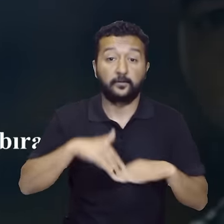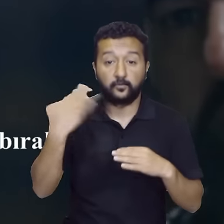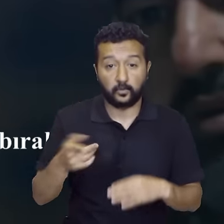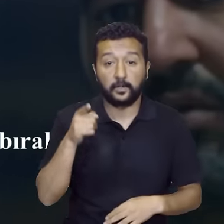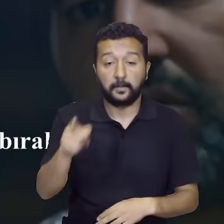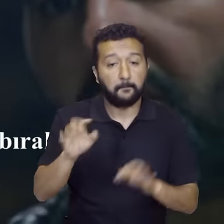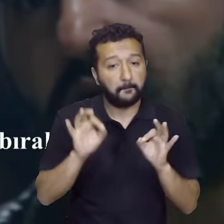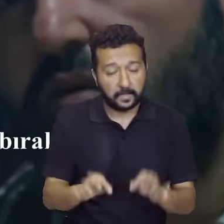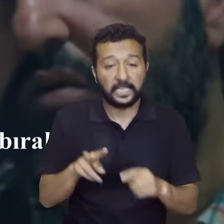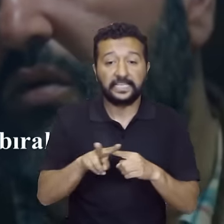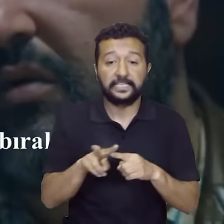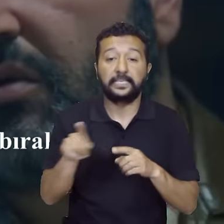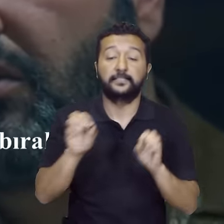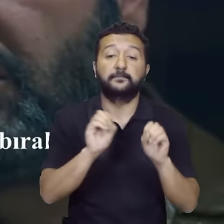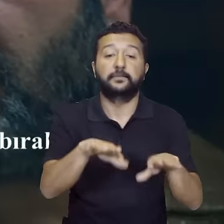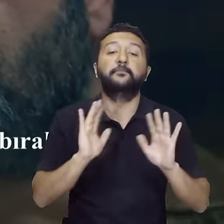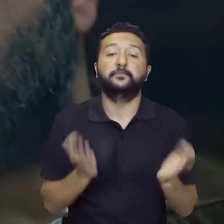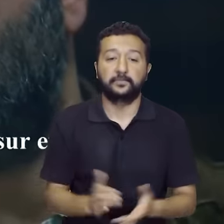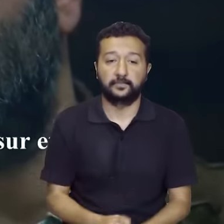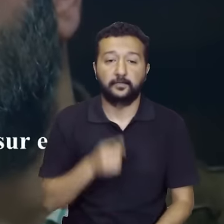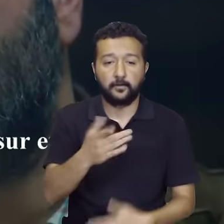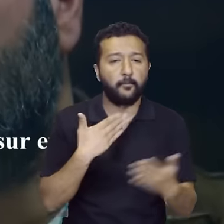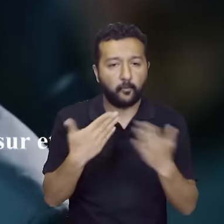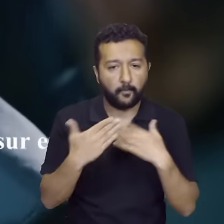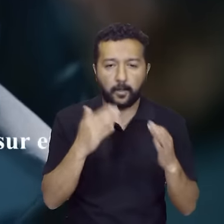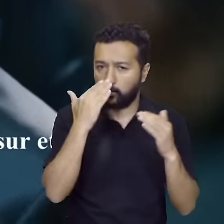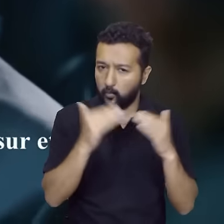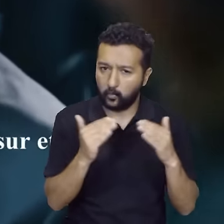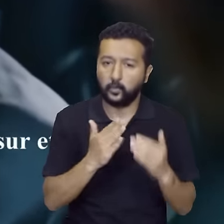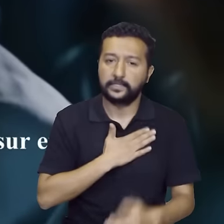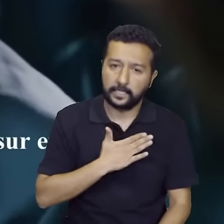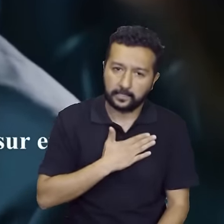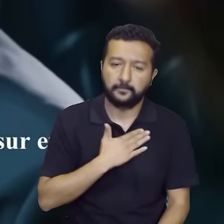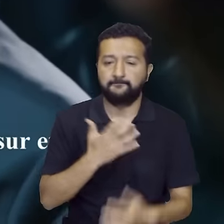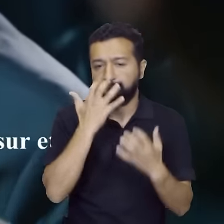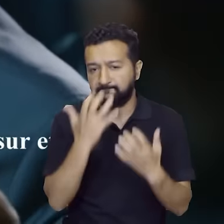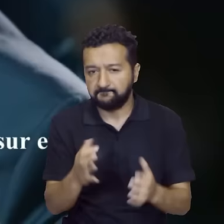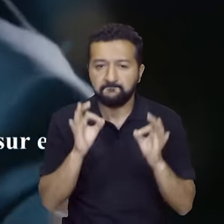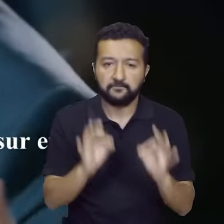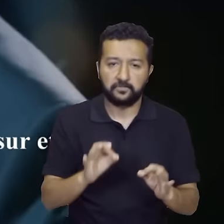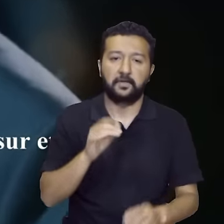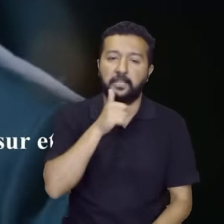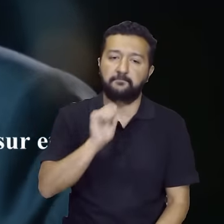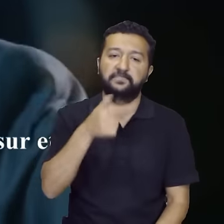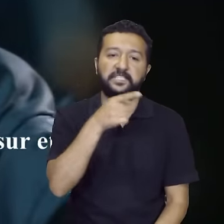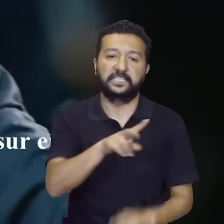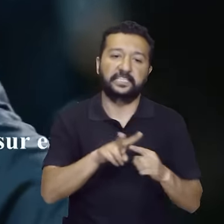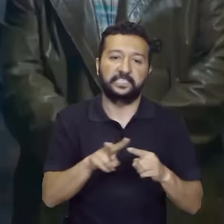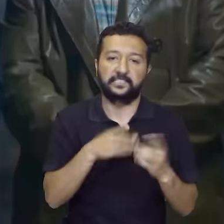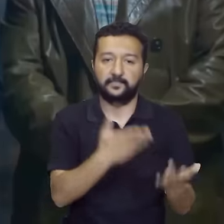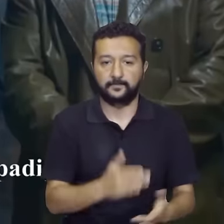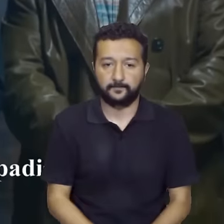bittikten sonra bile bırakmazmış Kinyas'ı. Muhabbet ehli, saygılı, hürmette kusur etmeyen biriymiş